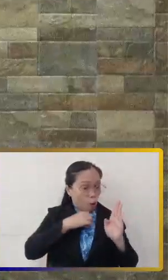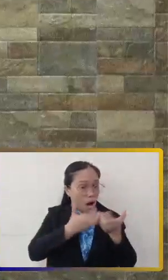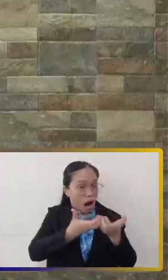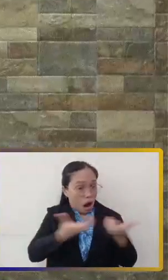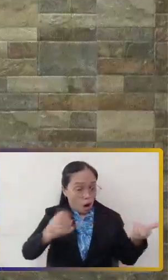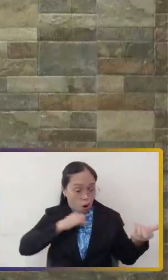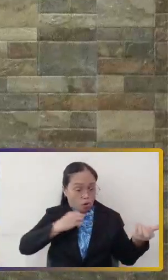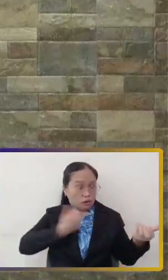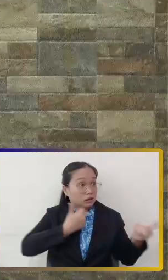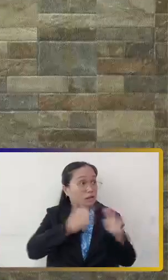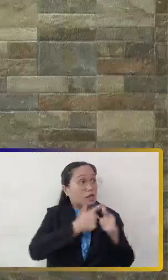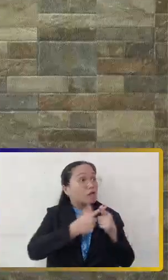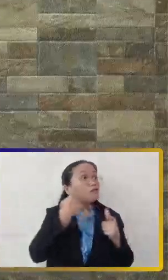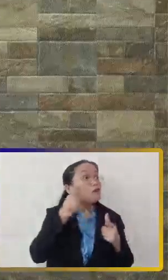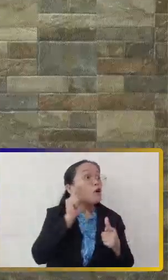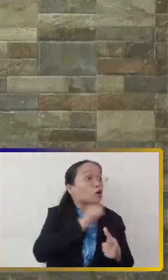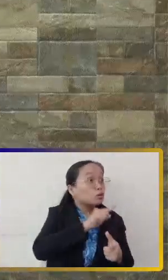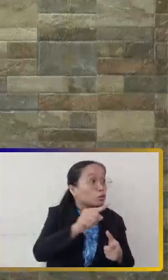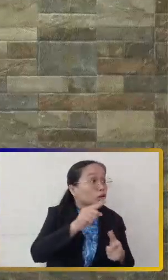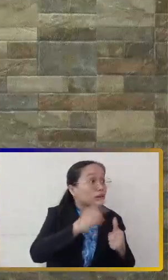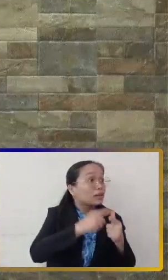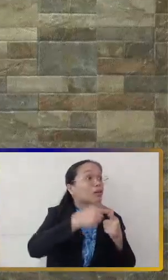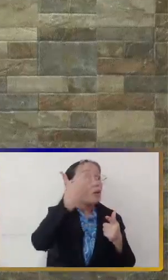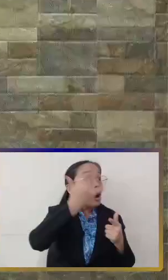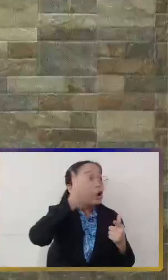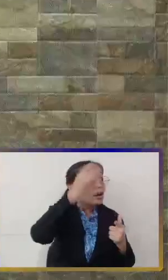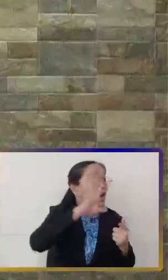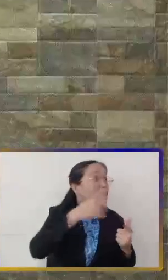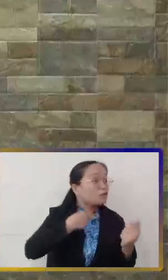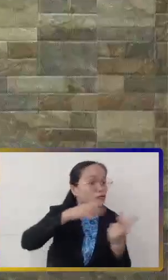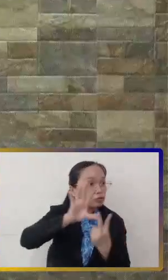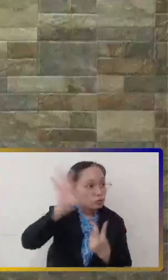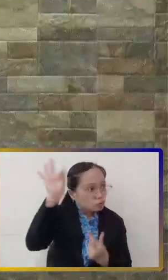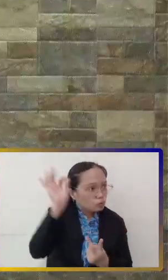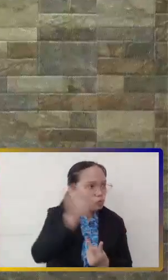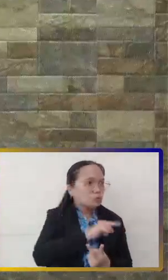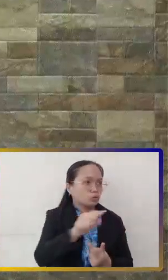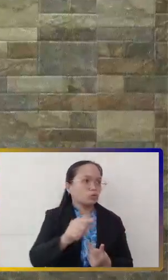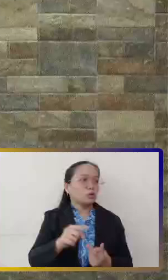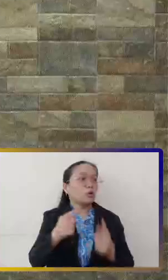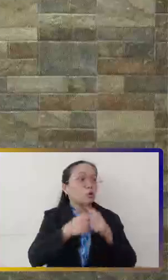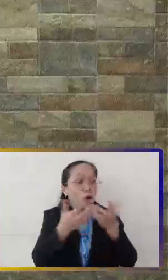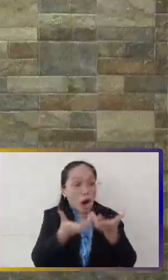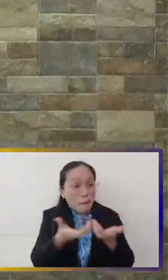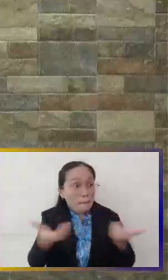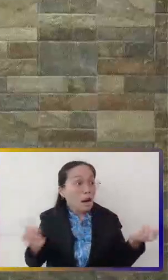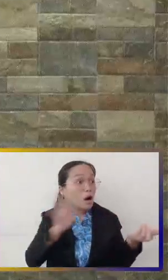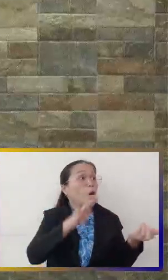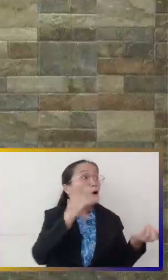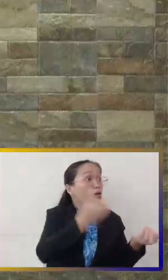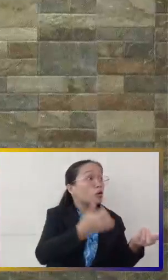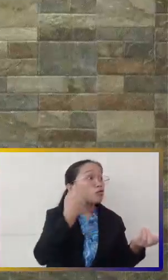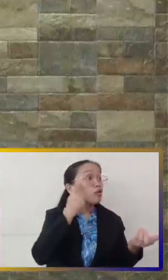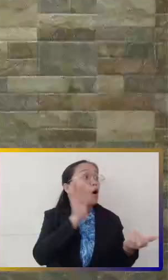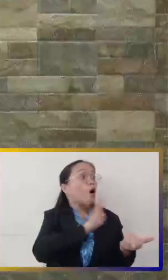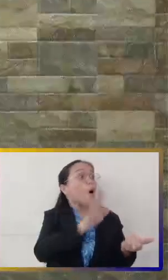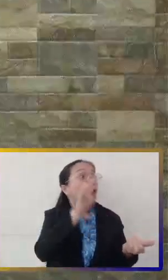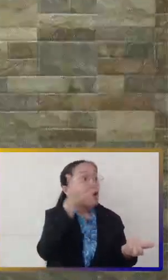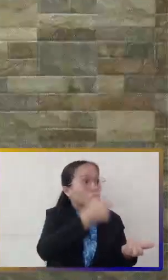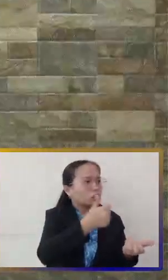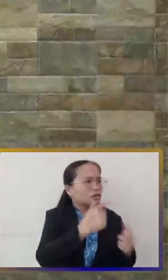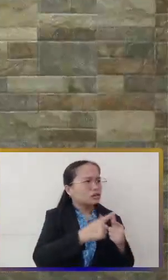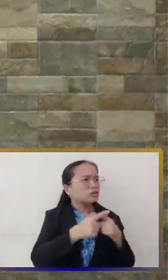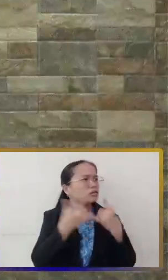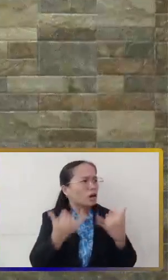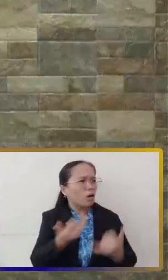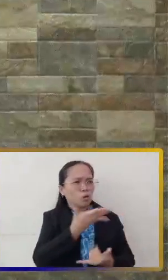At sapagkat siniparate ng Diyos, pinili ka ng Diyos, siniparate niya ang kanyang sarili para sa iyo. At ngayon